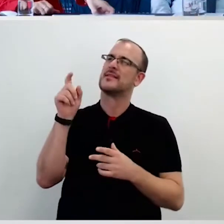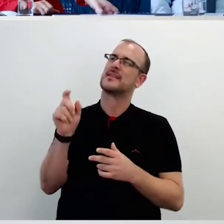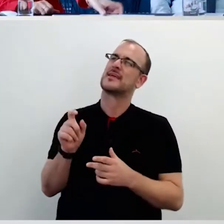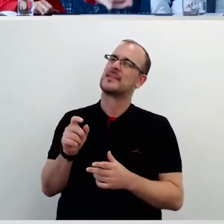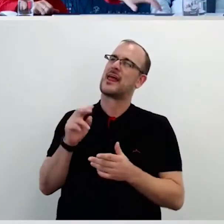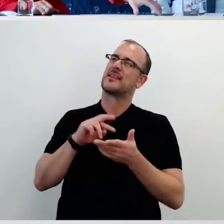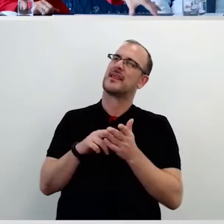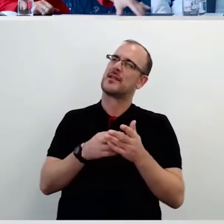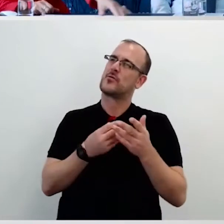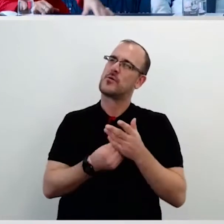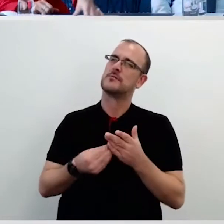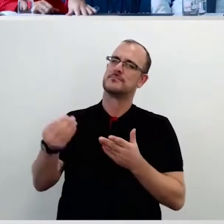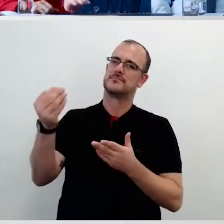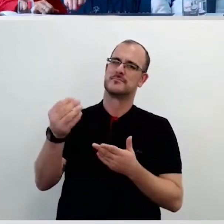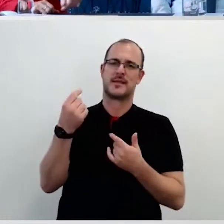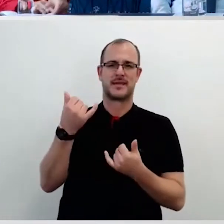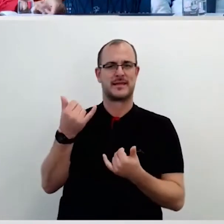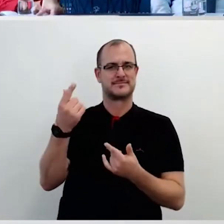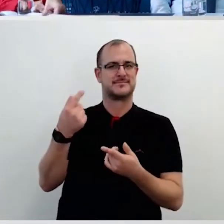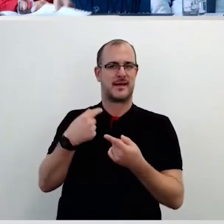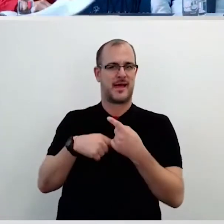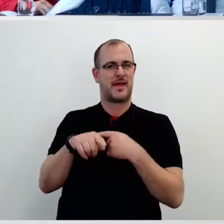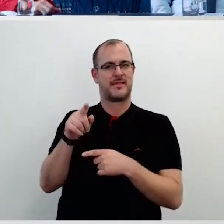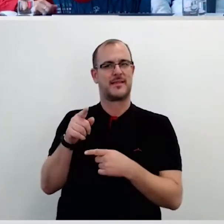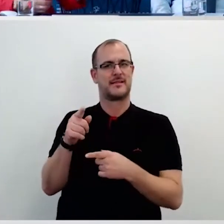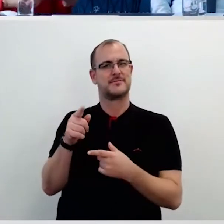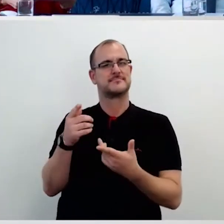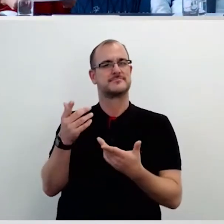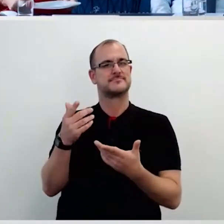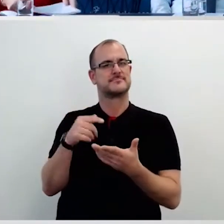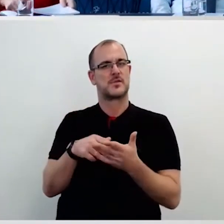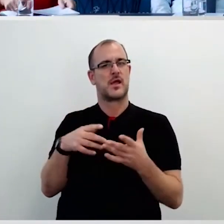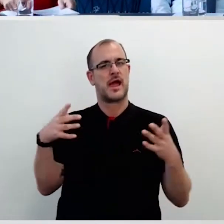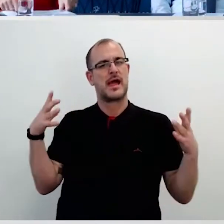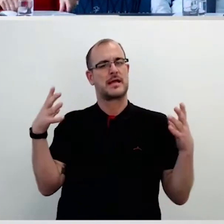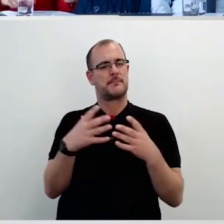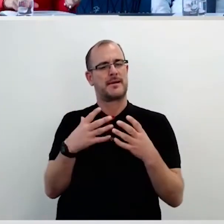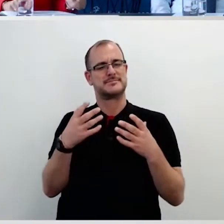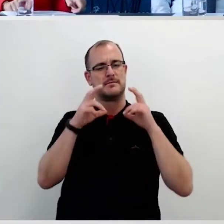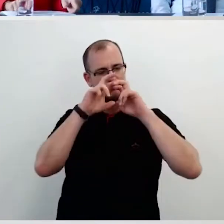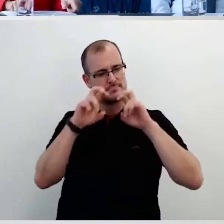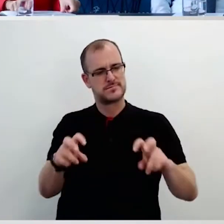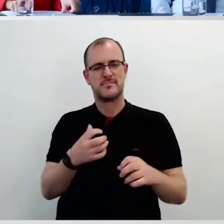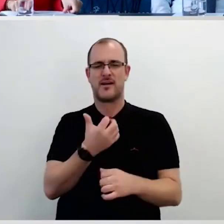Technologien näher bringen. Sie haben hier, glaube ich, einen anderen Einsatz, einfach eben gemeinsam zu gucken, wie